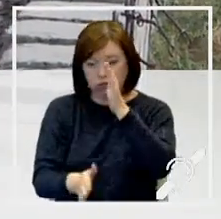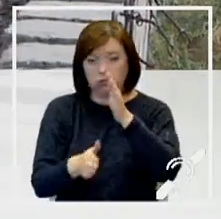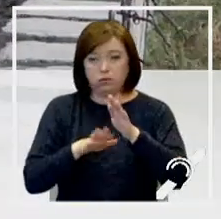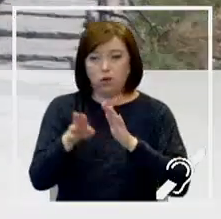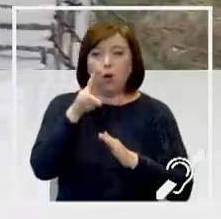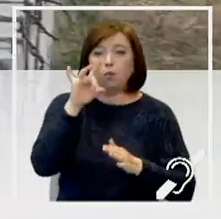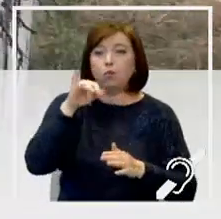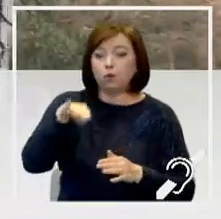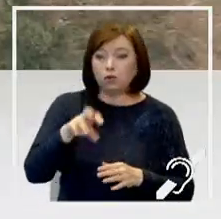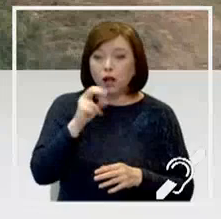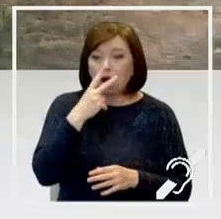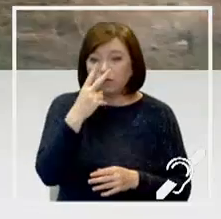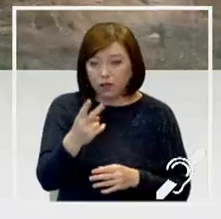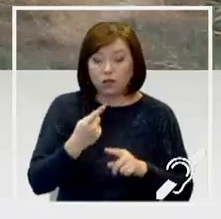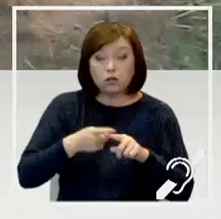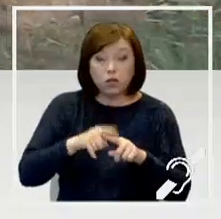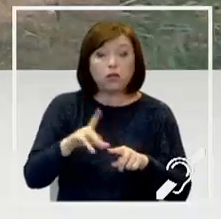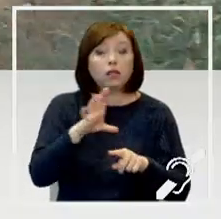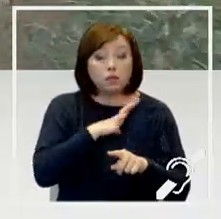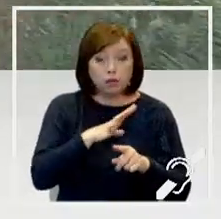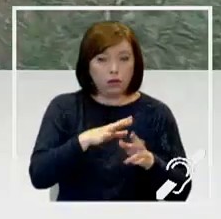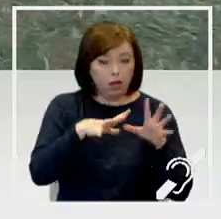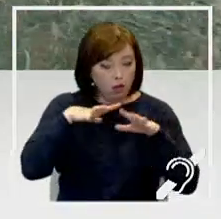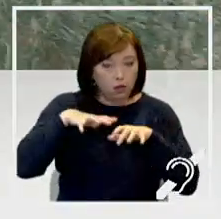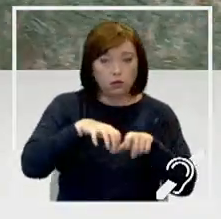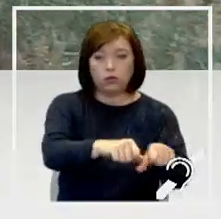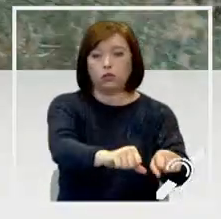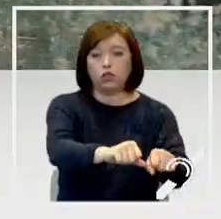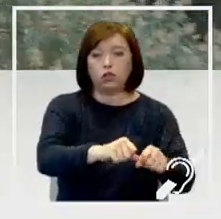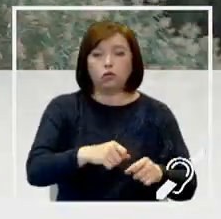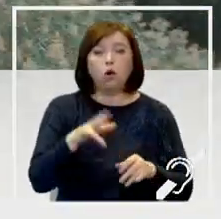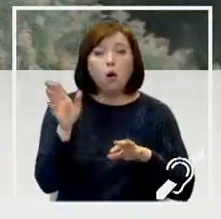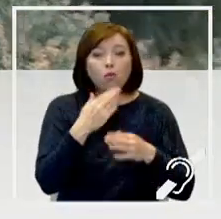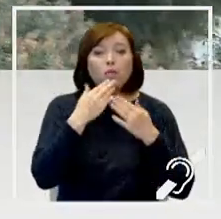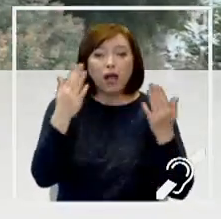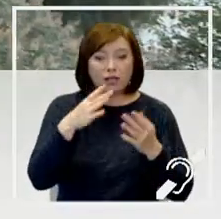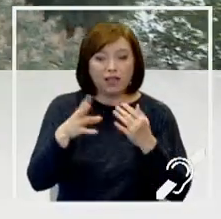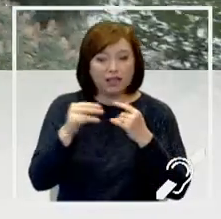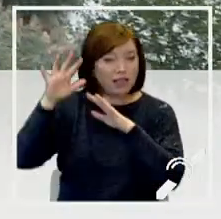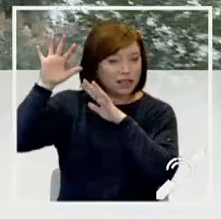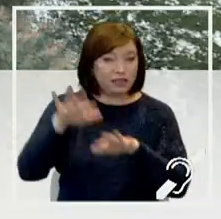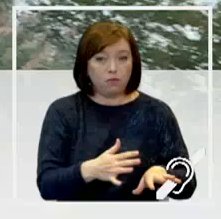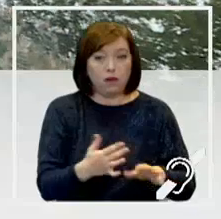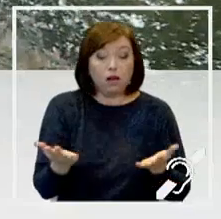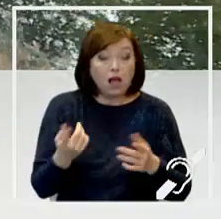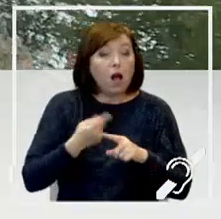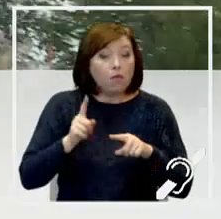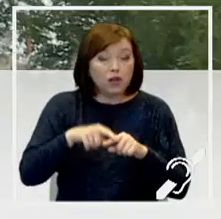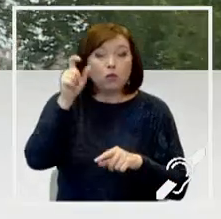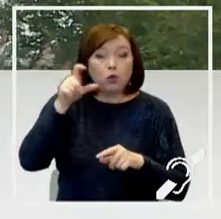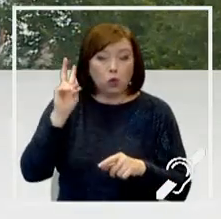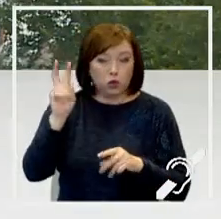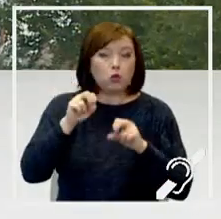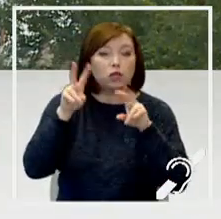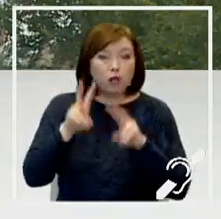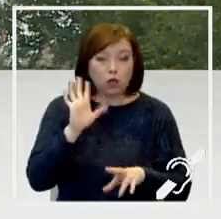râului Prut. Din câte puteți vedea, acestea au fost spălate la propriu după ultimele alunecări de teren, așa că specialiștii care le